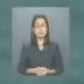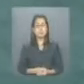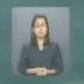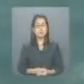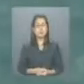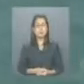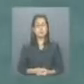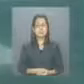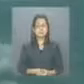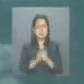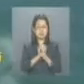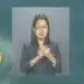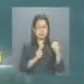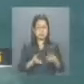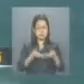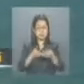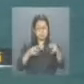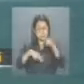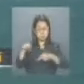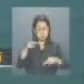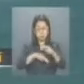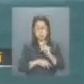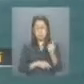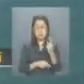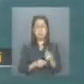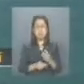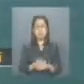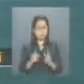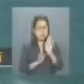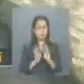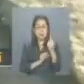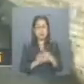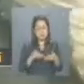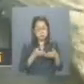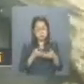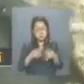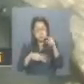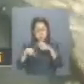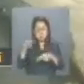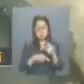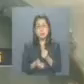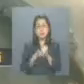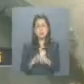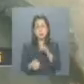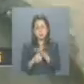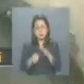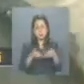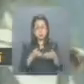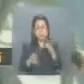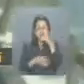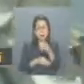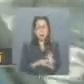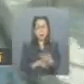จีนส่งเรือลาดตระเวนที่ทันสมัยที่สุดของประเทศเข้าลาดตระเวนในทะเลจีนใต้เพื่อคุ้มครองเรือประมงจีนที่ทำการประมงในทะเล